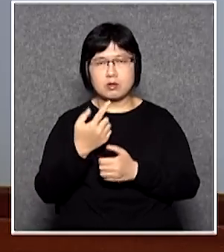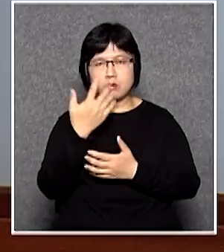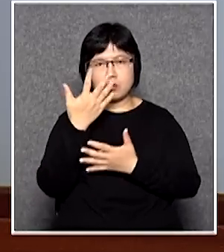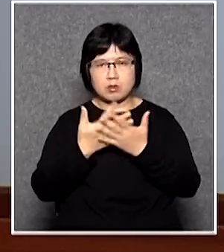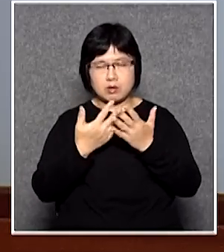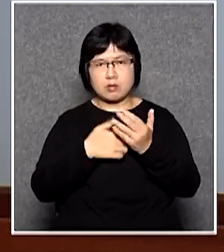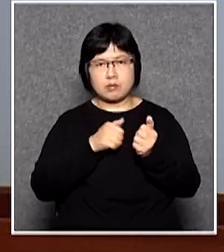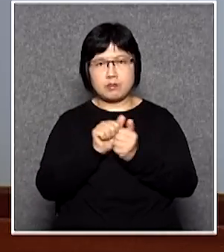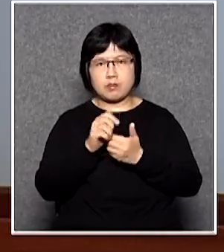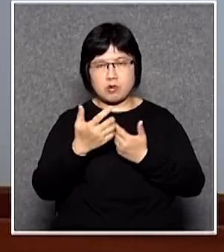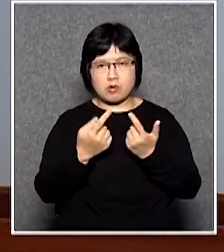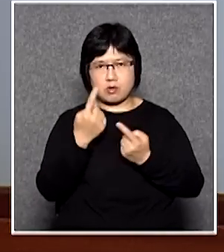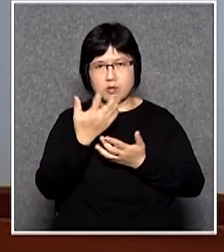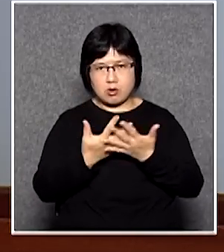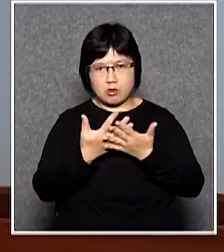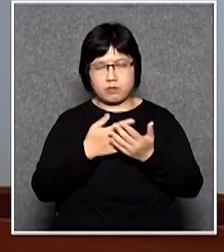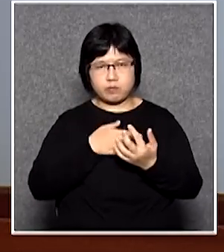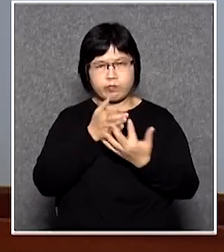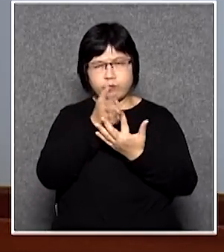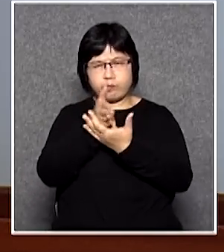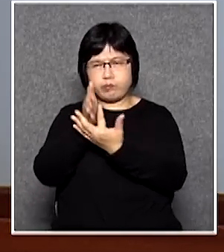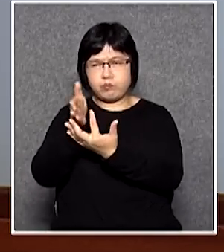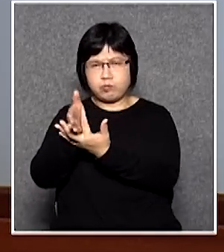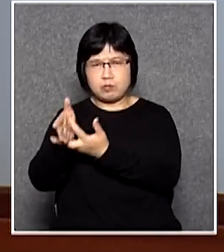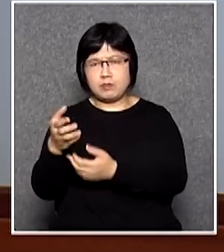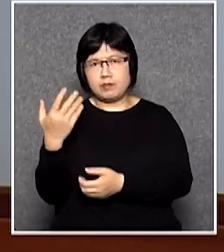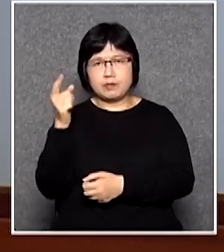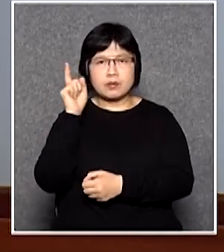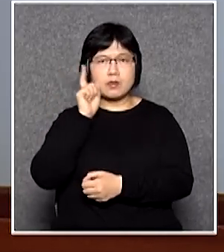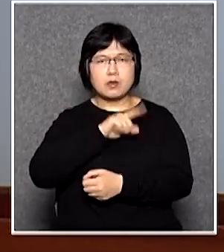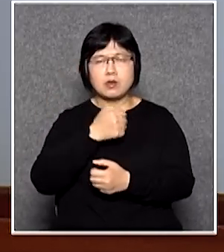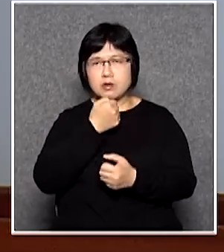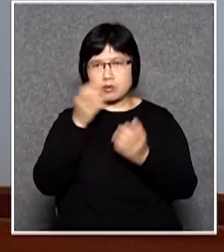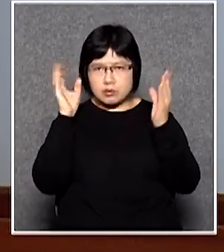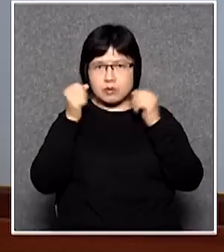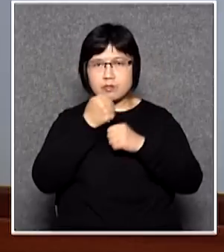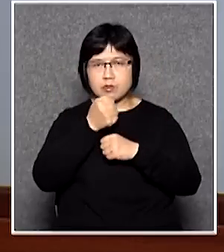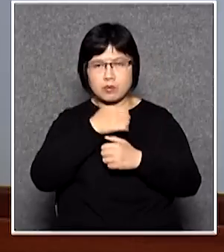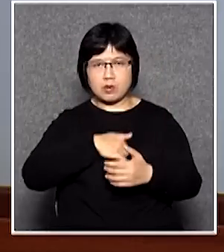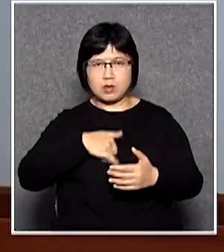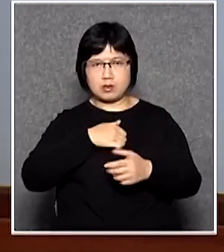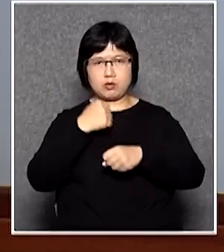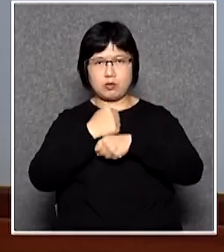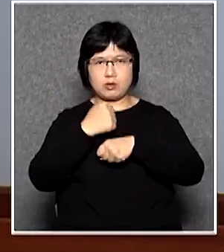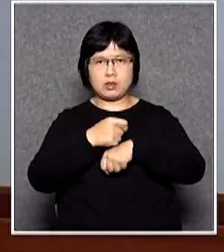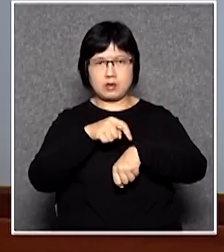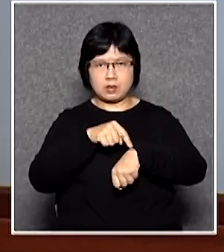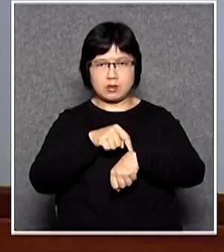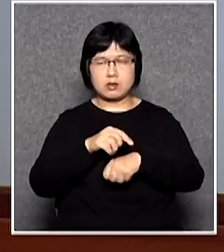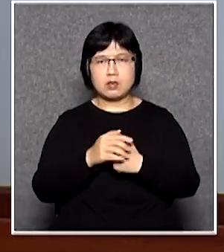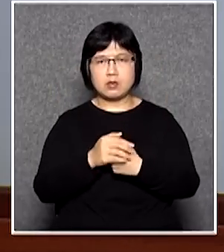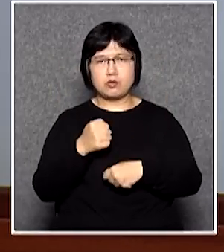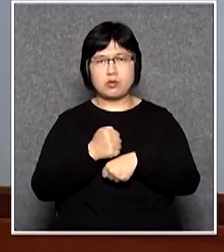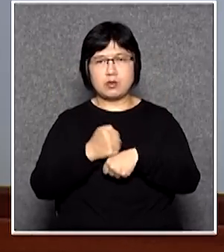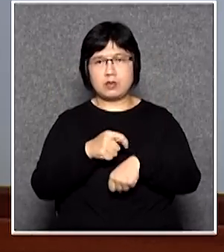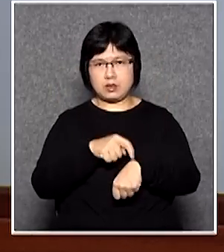地是去挑起火头，上个礼拜就被传媒质疑他在办公时间，在办公时间